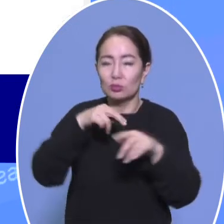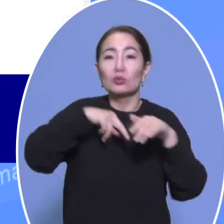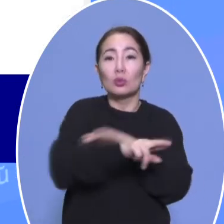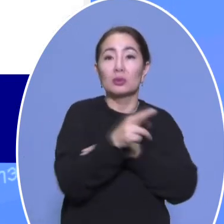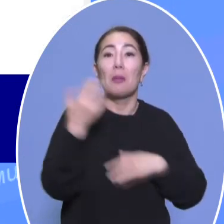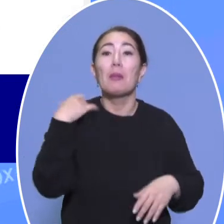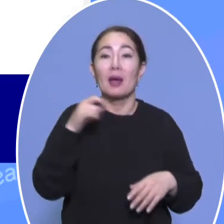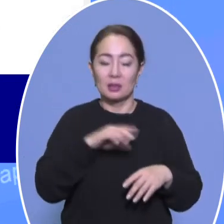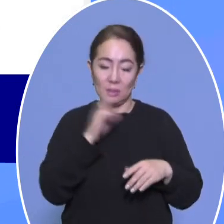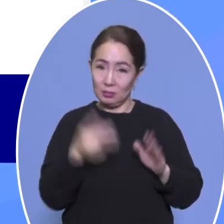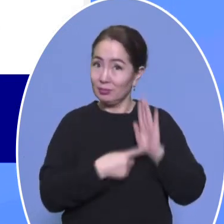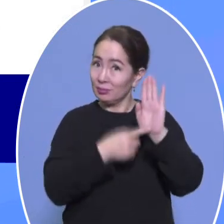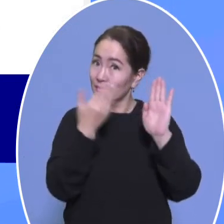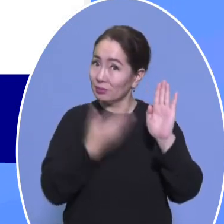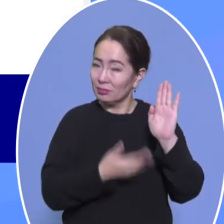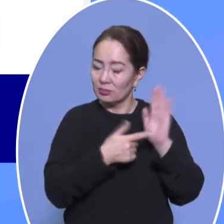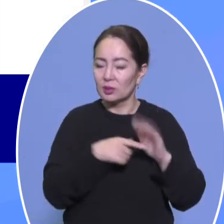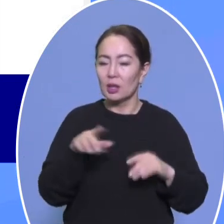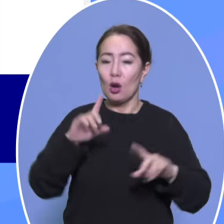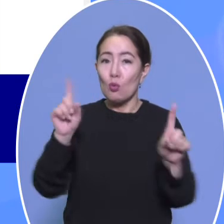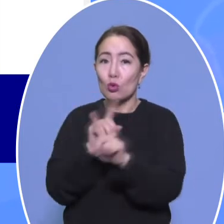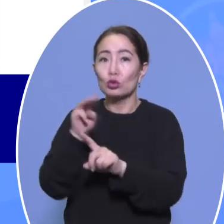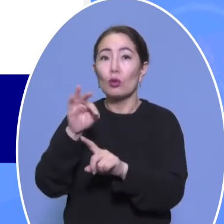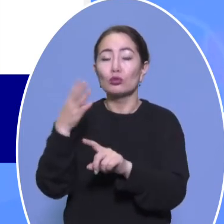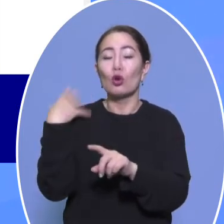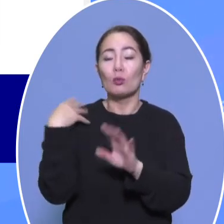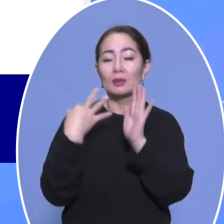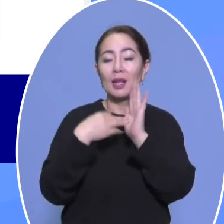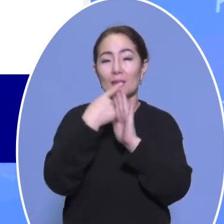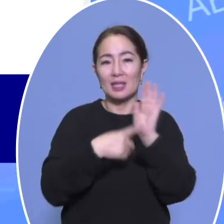болохыг албаныхан онцолжээ. За мөрдөн байцаагт овчоо өнгөрсөн 8-р сард